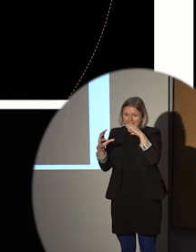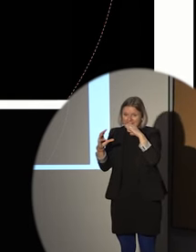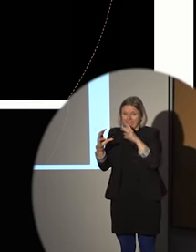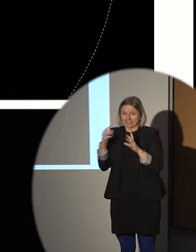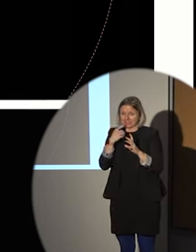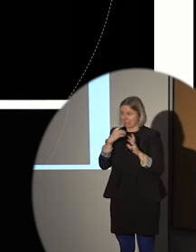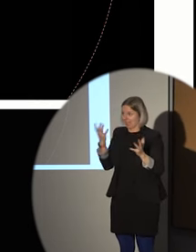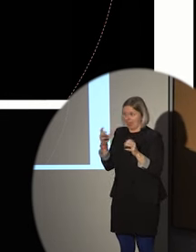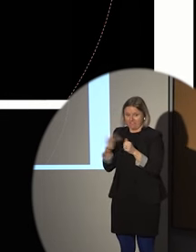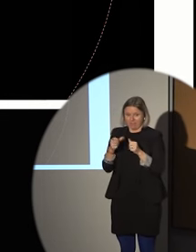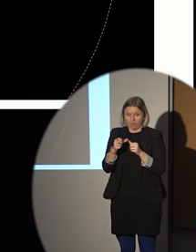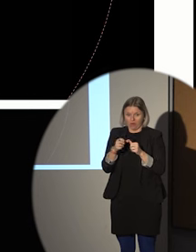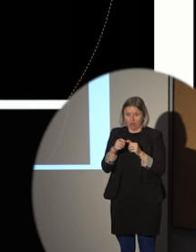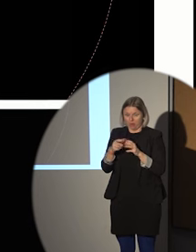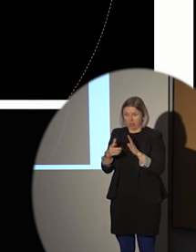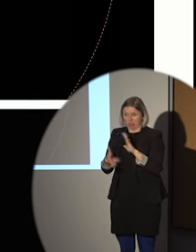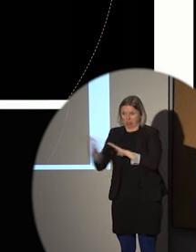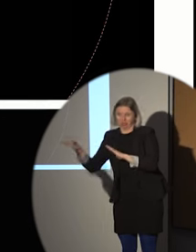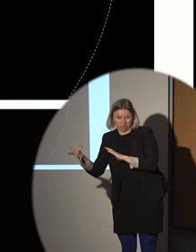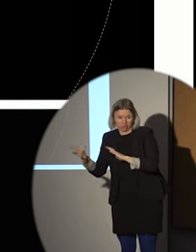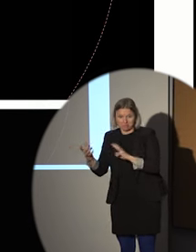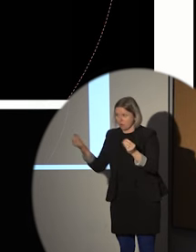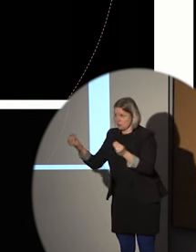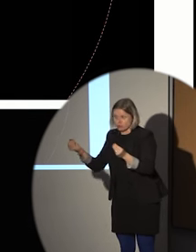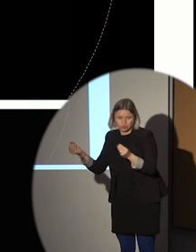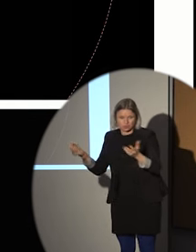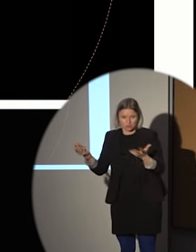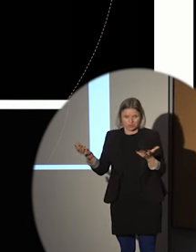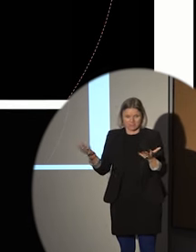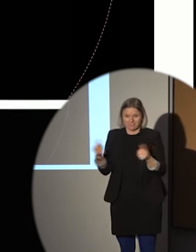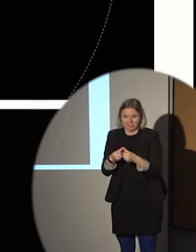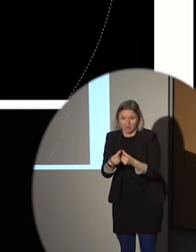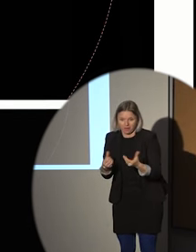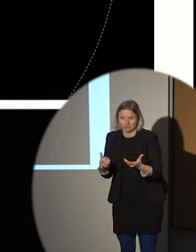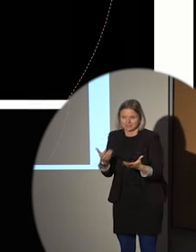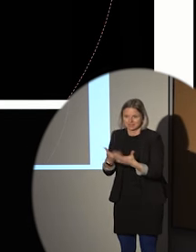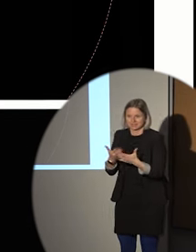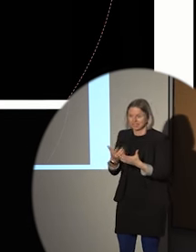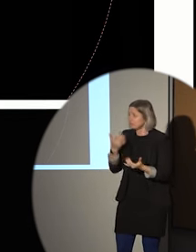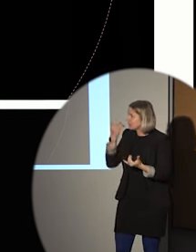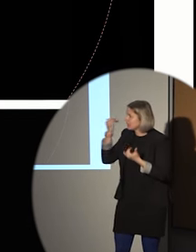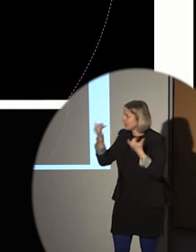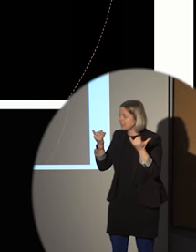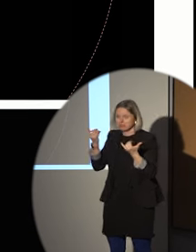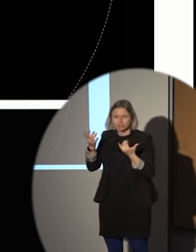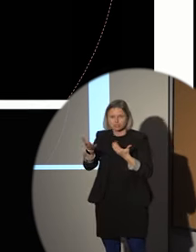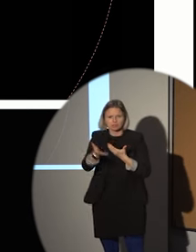sens. Premier point. Ou si vous préférez, si vous êtes au bord d'un gigantesque, vous avez tous entendu